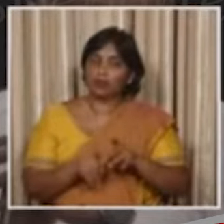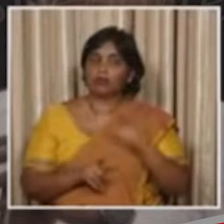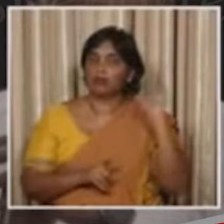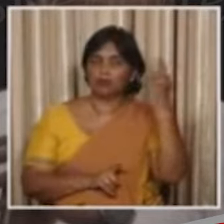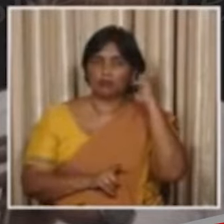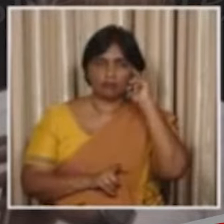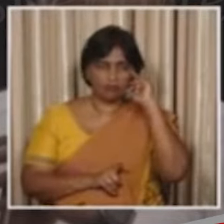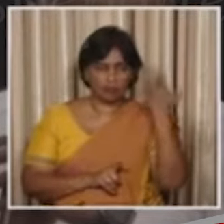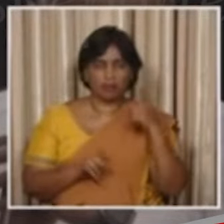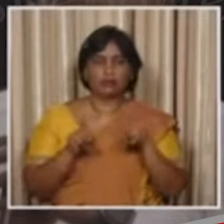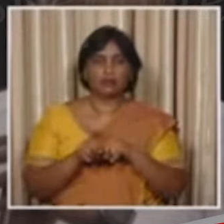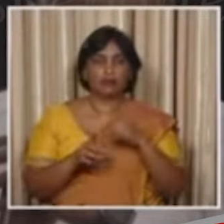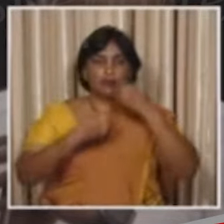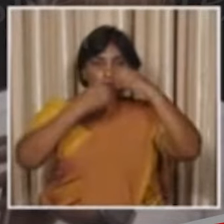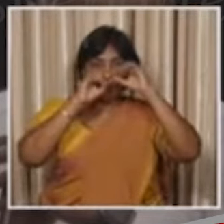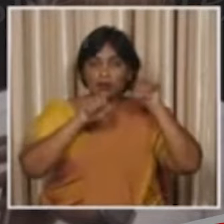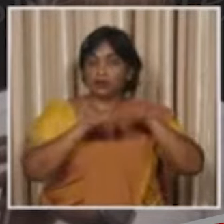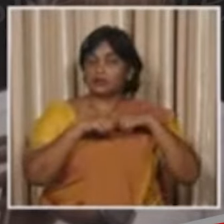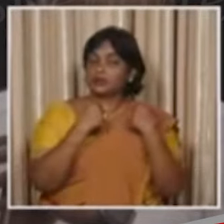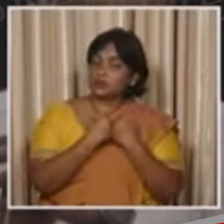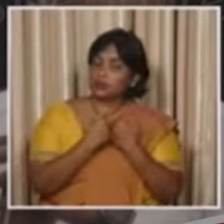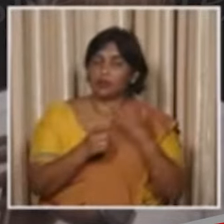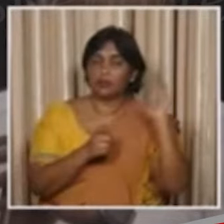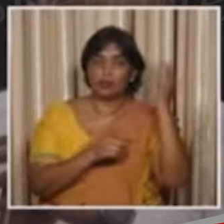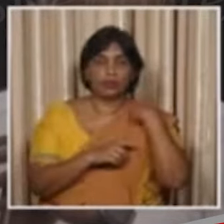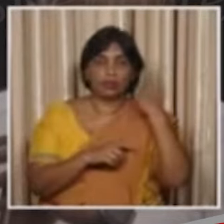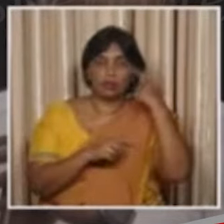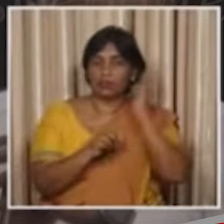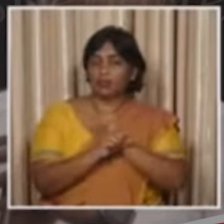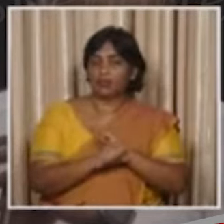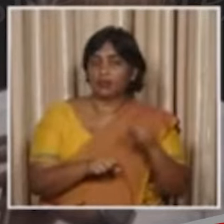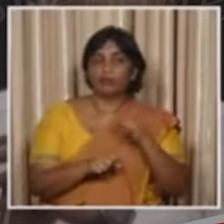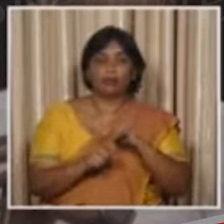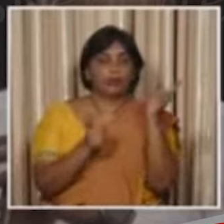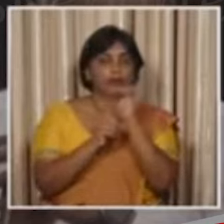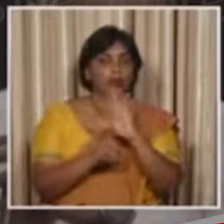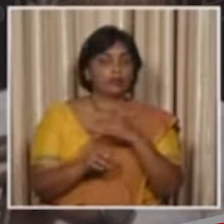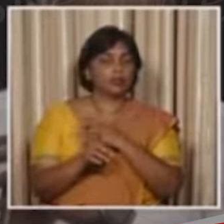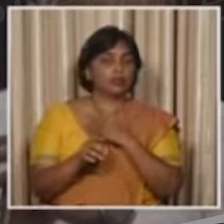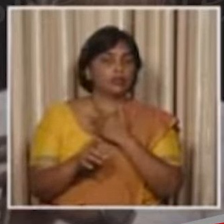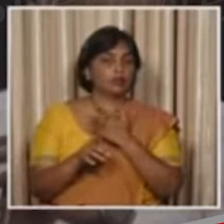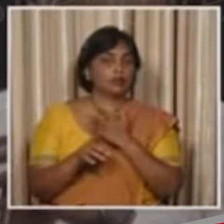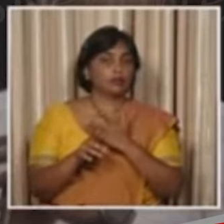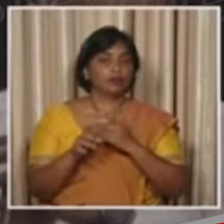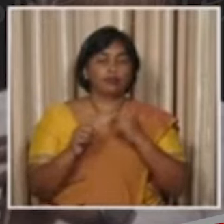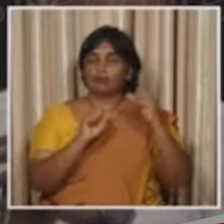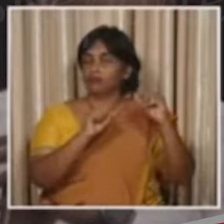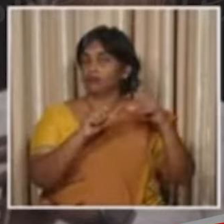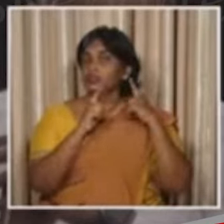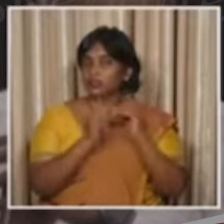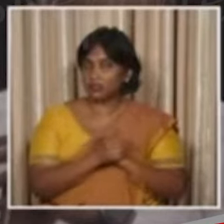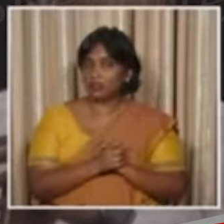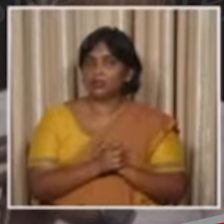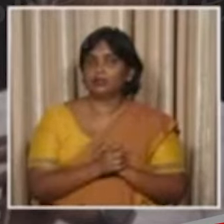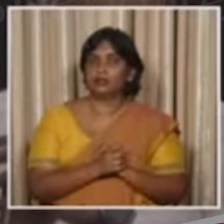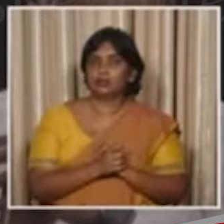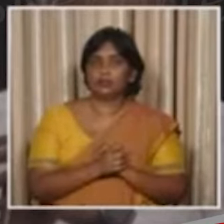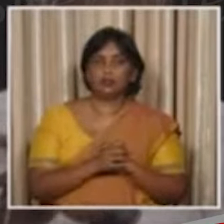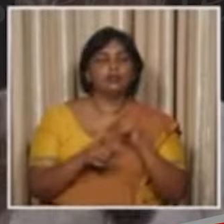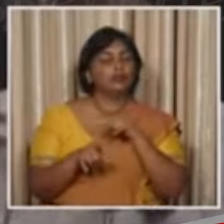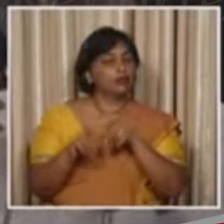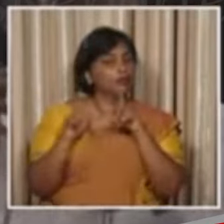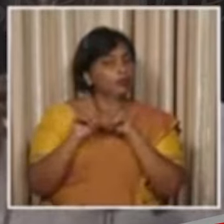නොහිතපු විදියට Google සමාගමවත් කවුරුවත් කල්පනා නොකරපු විදියට එකපාරට ChatGPT එන්නේ. තව ටික දවසක් යනකොට